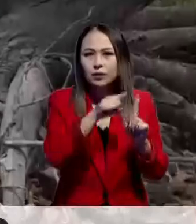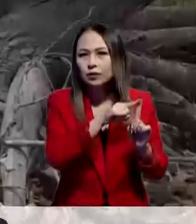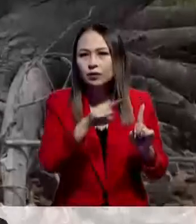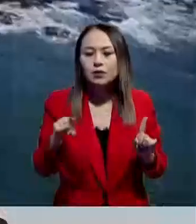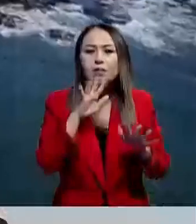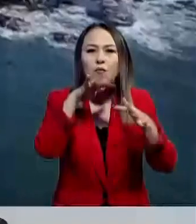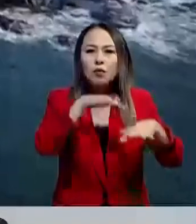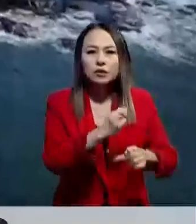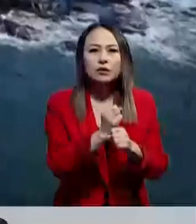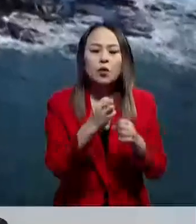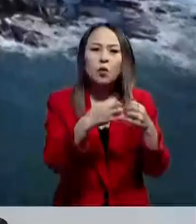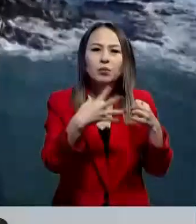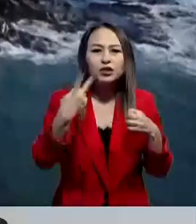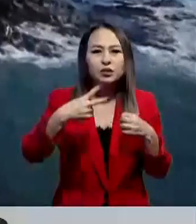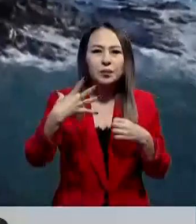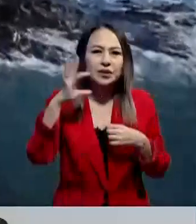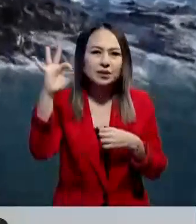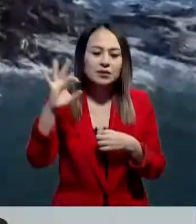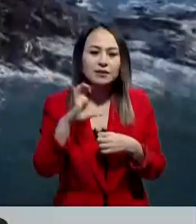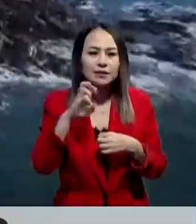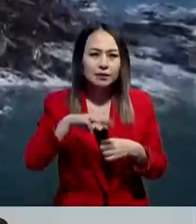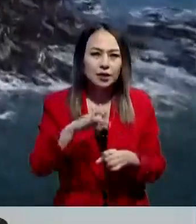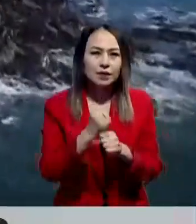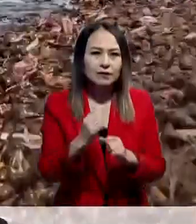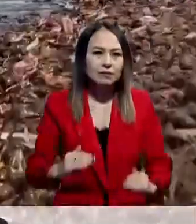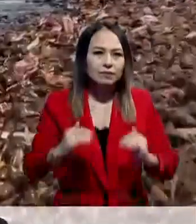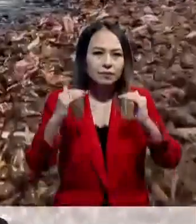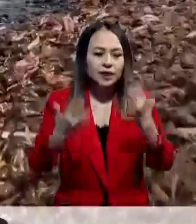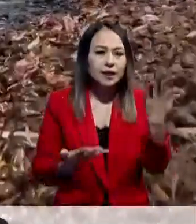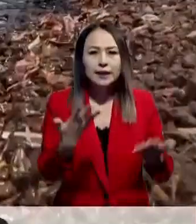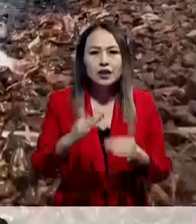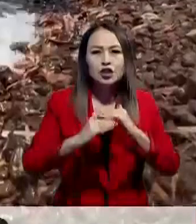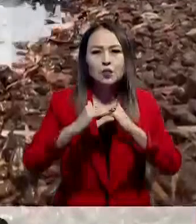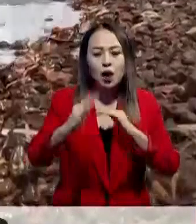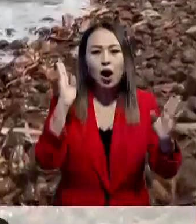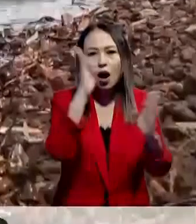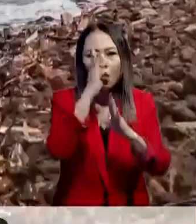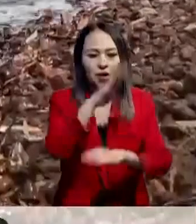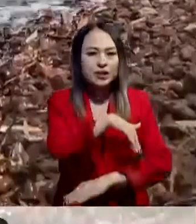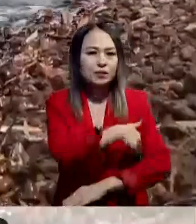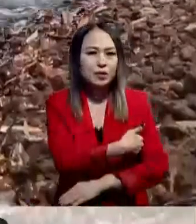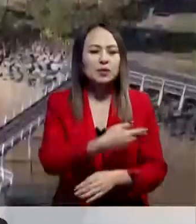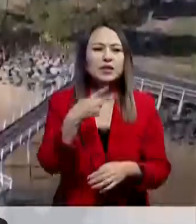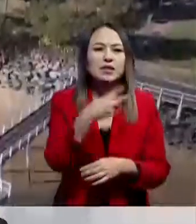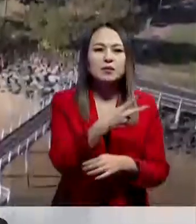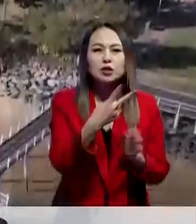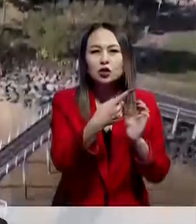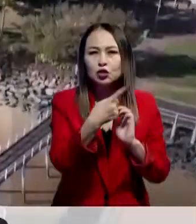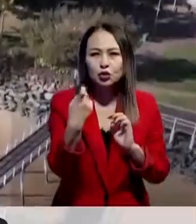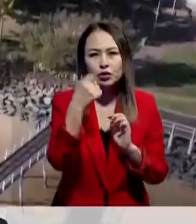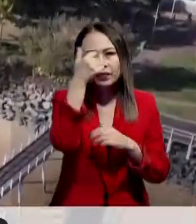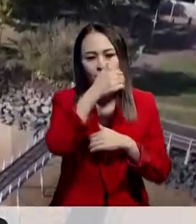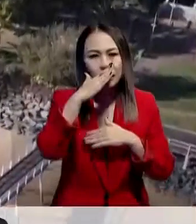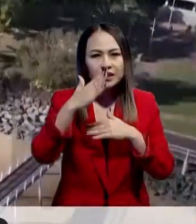мұхиттардың деңгейі 15-25 сантиметрге көтеріліпті. Ғалымдар, егер жер бетіндегі ауа температурасы 2100 жылға